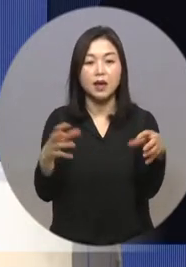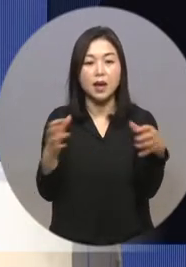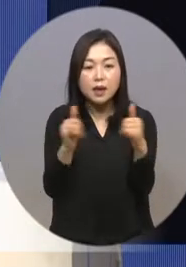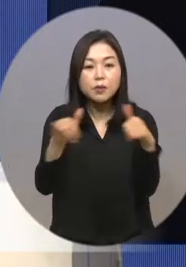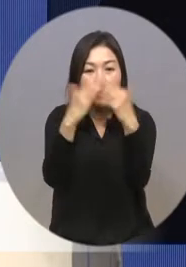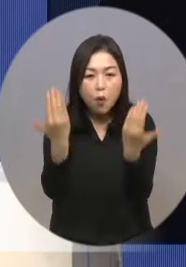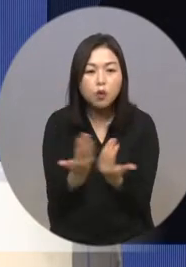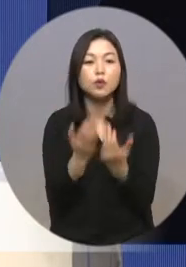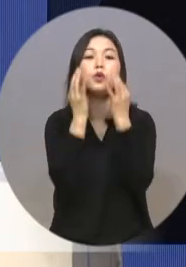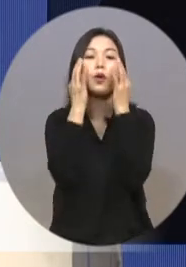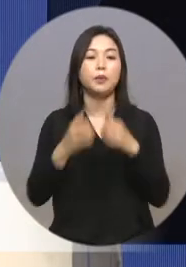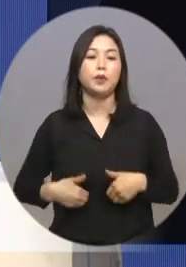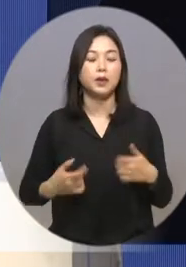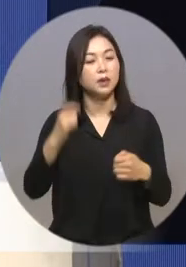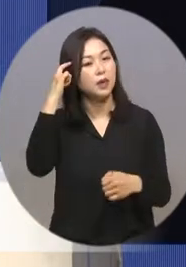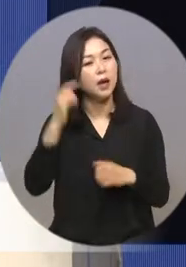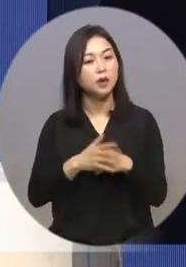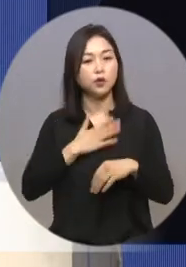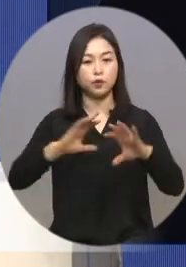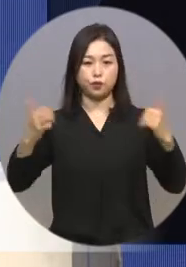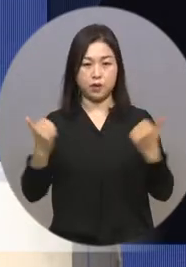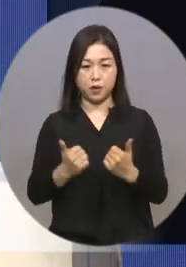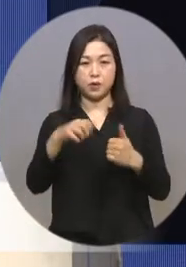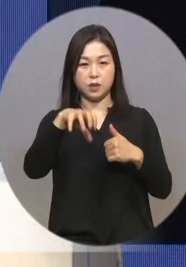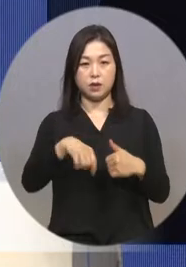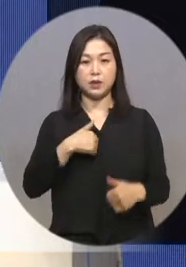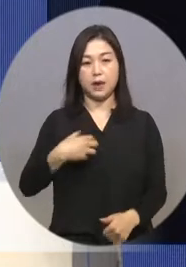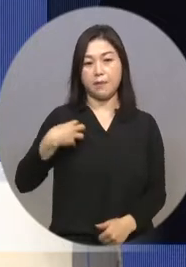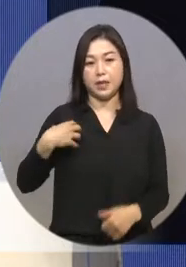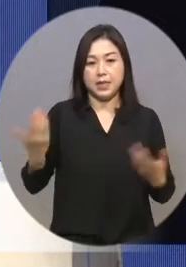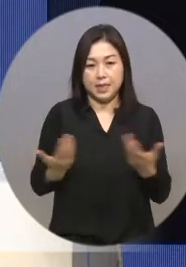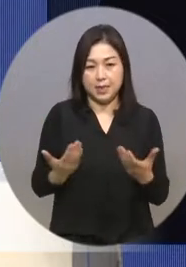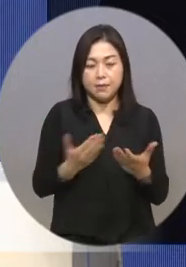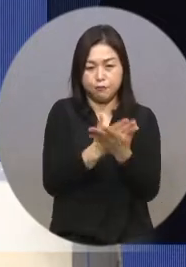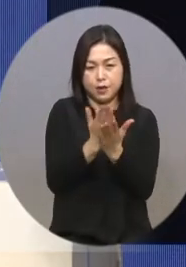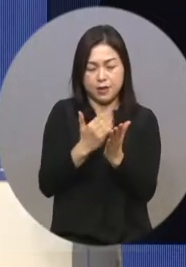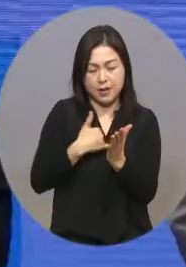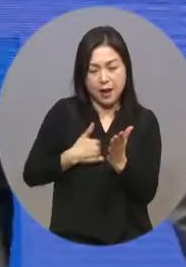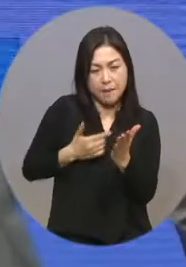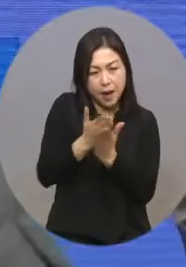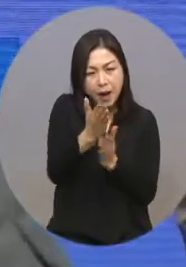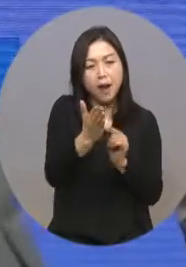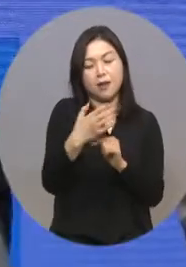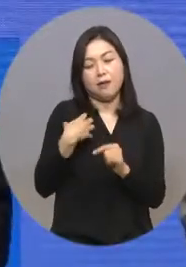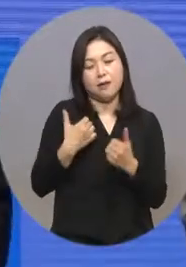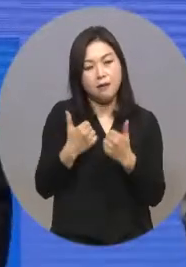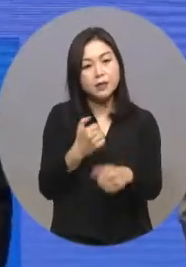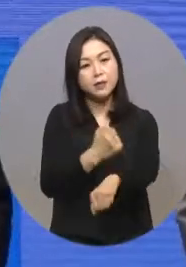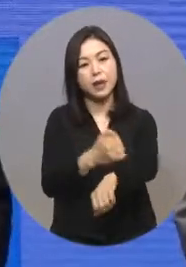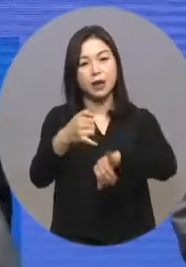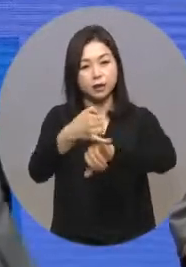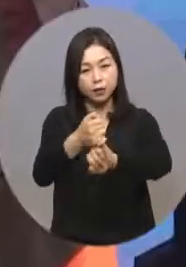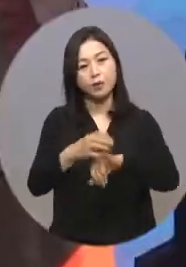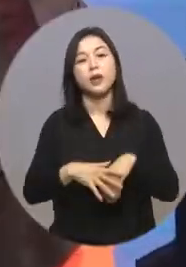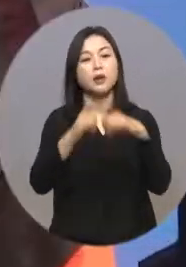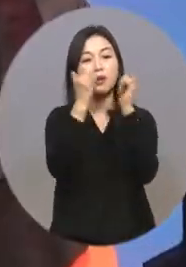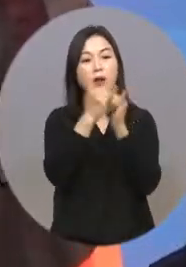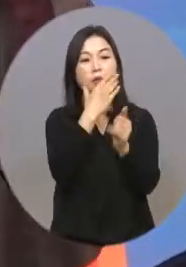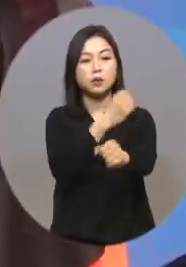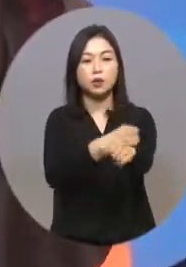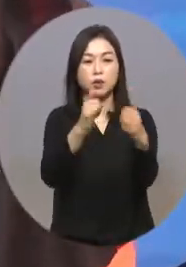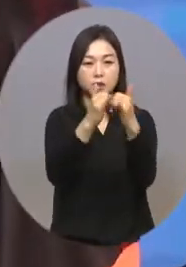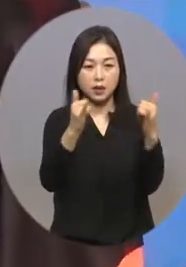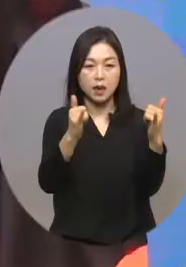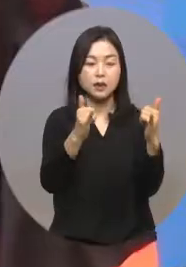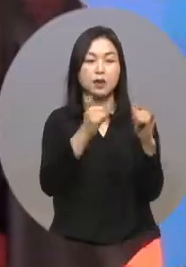있습니다 저도 분들 주고 배출이 많은 분들 출근전에 그칠 수도 하겠습니다 회복제 유공자 표창 으로 복지